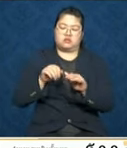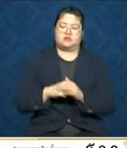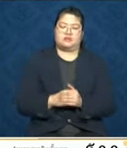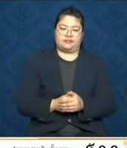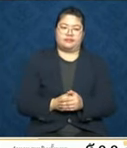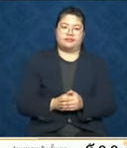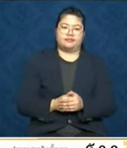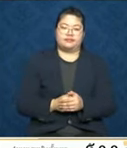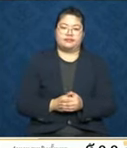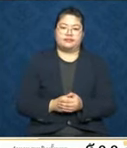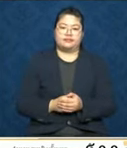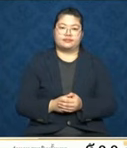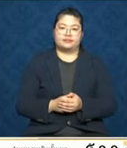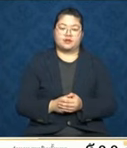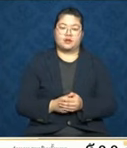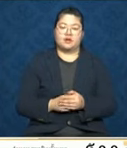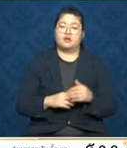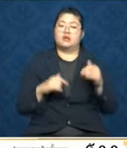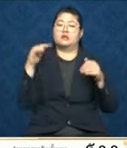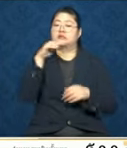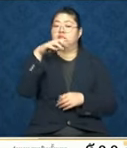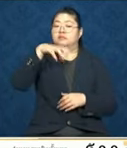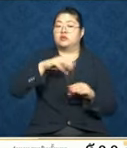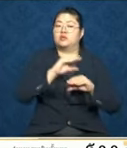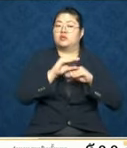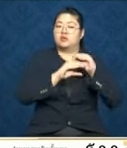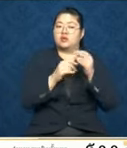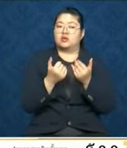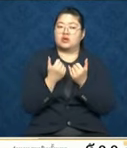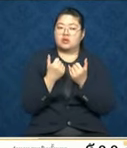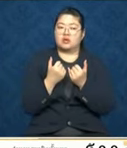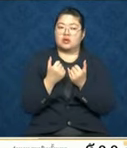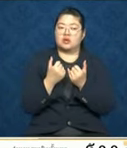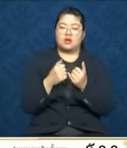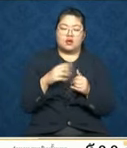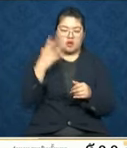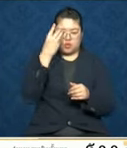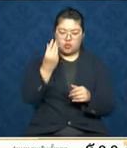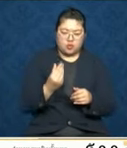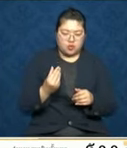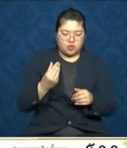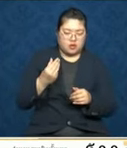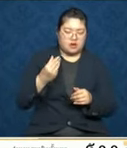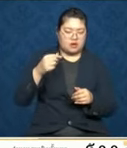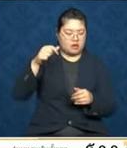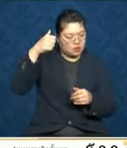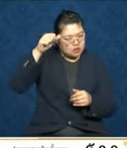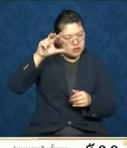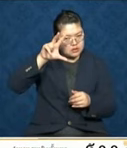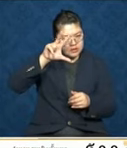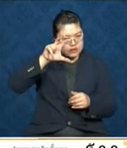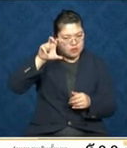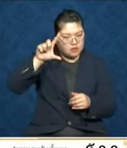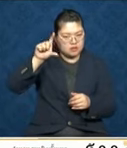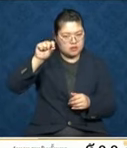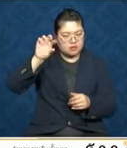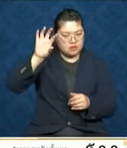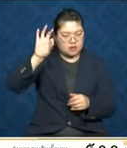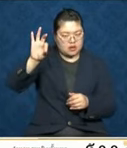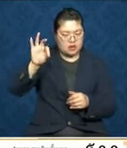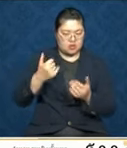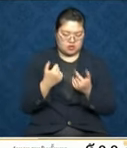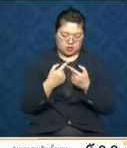าสร้างไปปัจจุบันเหลืออีก329วันนับถึงแต่วันนี้นะครับปรากฏว่าสร้างไปได้แ